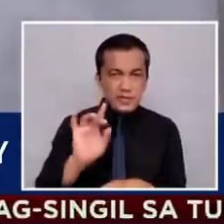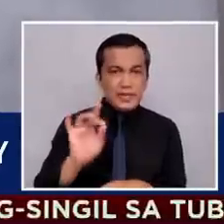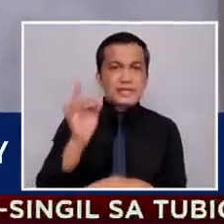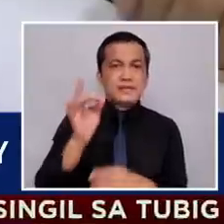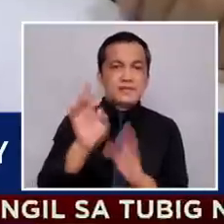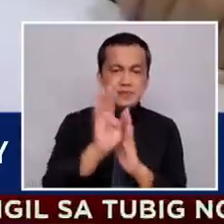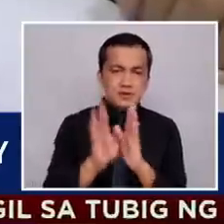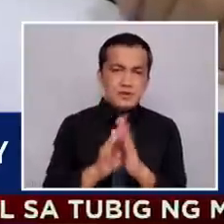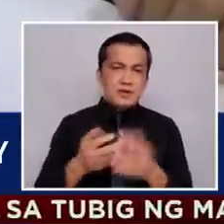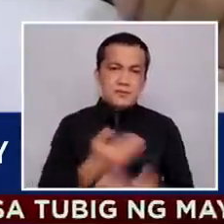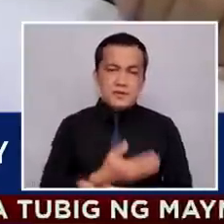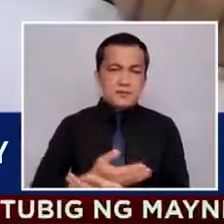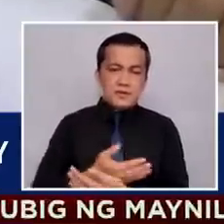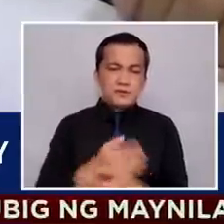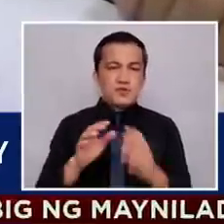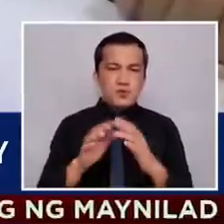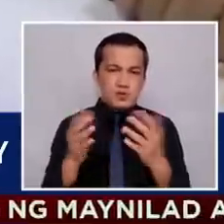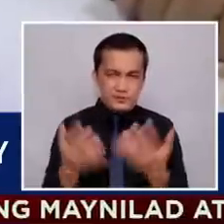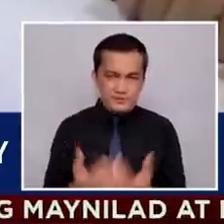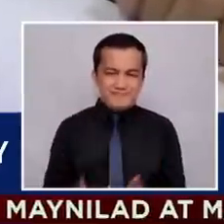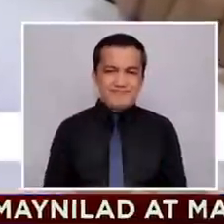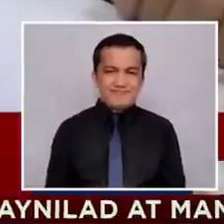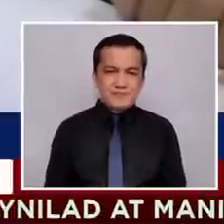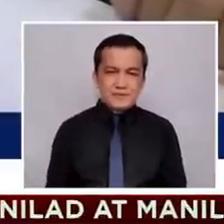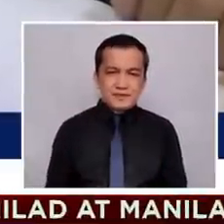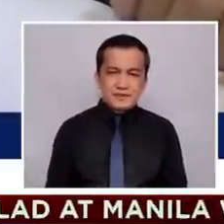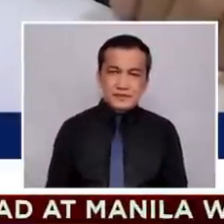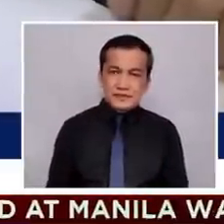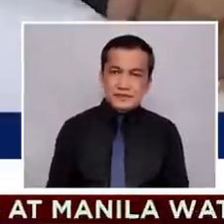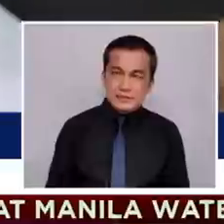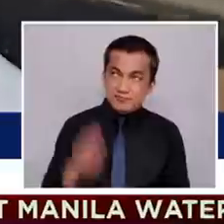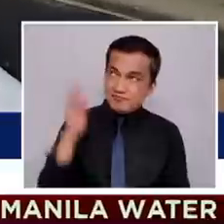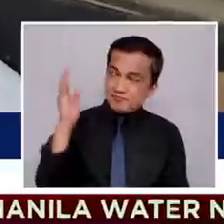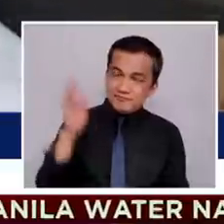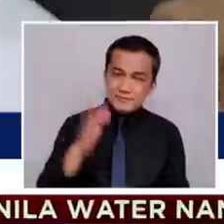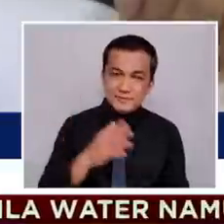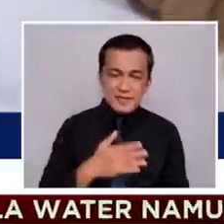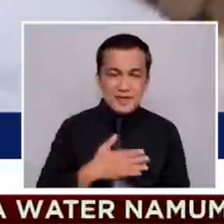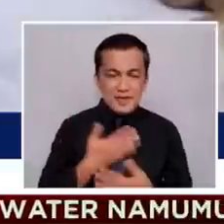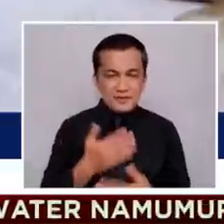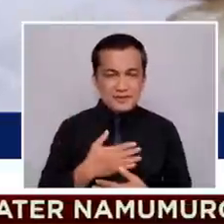of the world. Masaya po. Sobra kasi hindi ko po